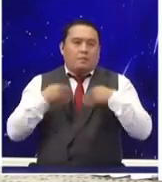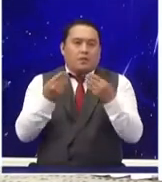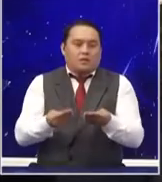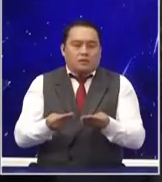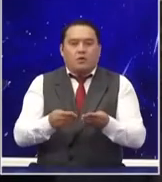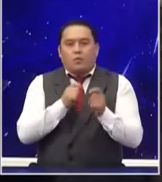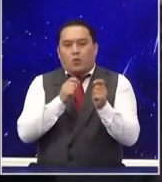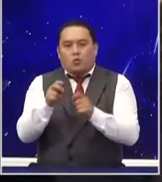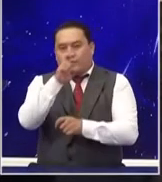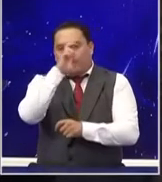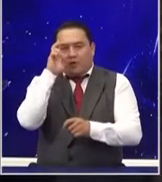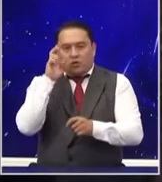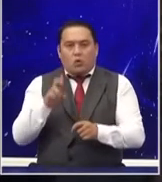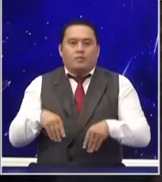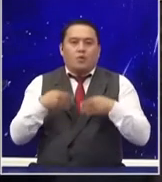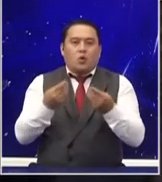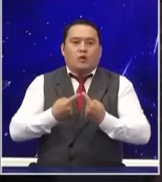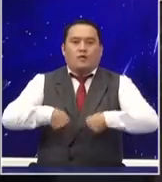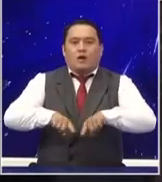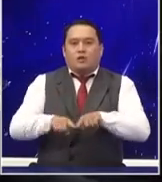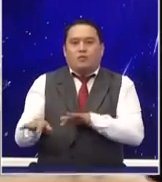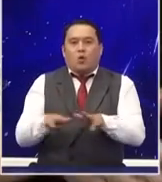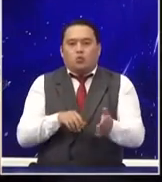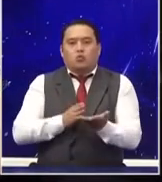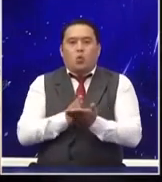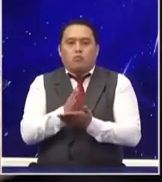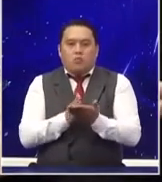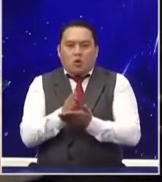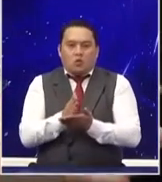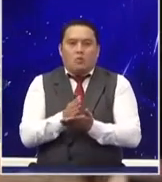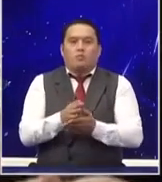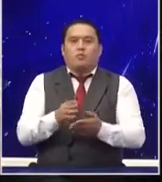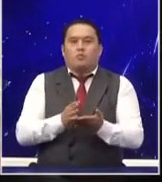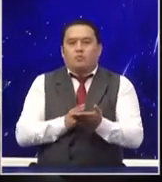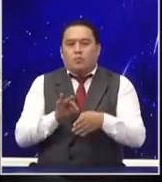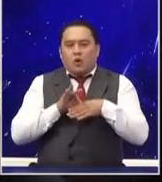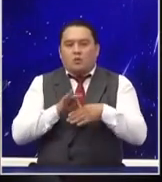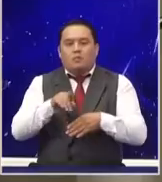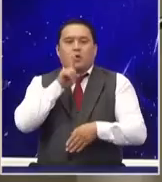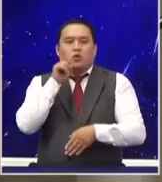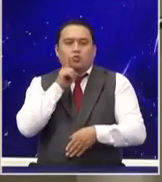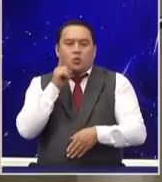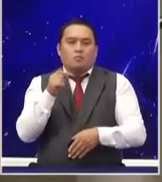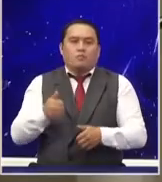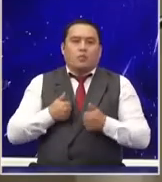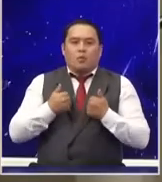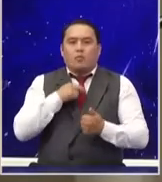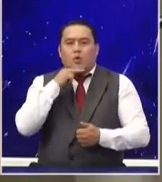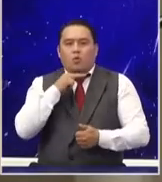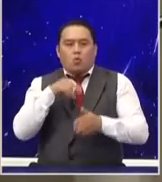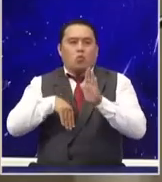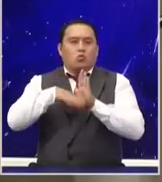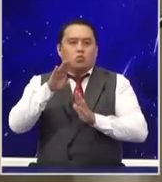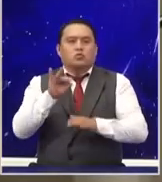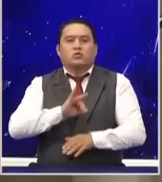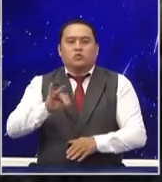фонд библиотек образовательных учреждений. По мнению организаторов, издание послужит настольным путеводителем для подростков и молодежи, поможет лучше